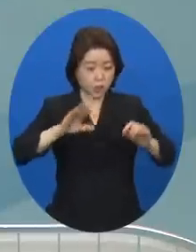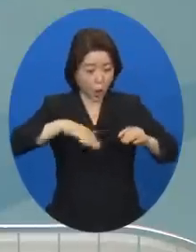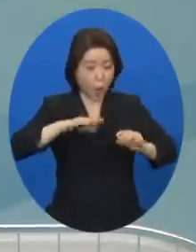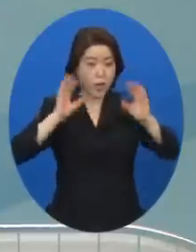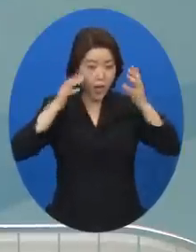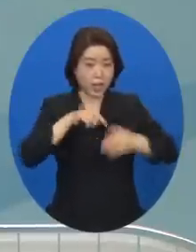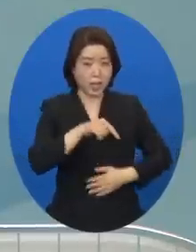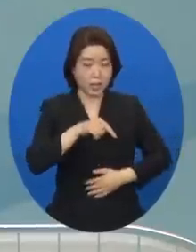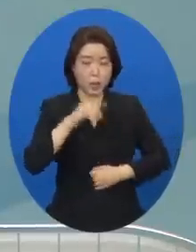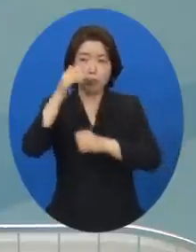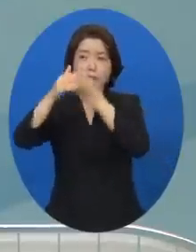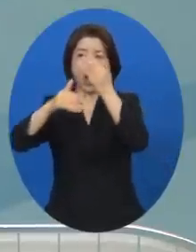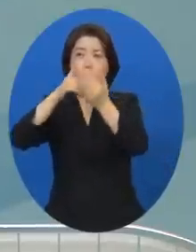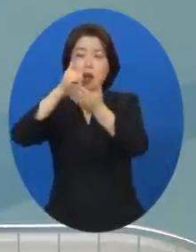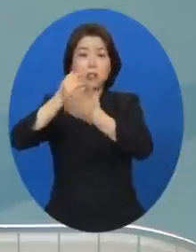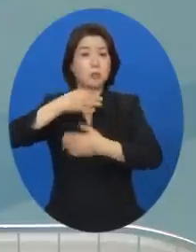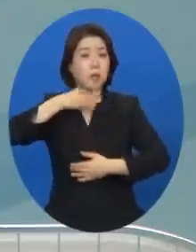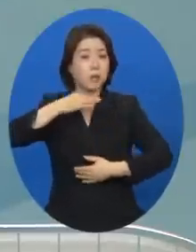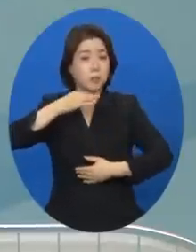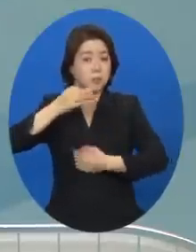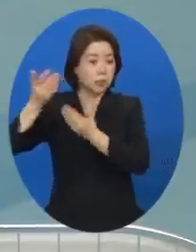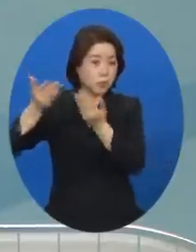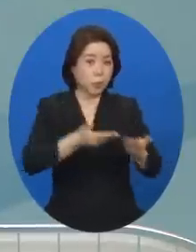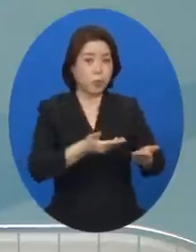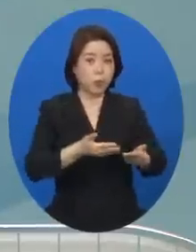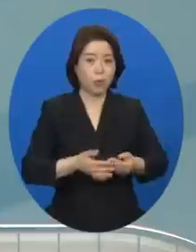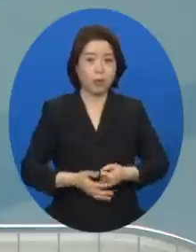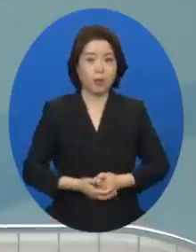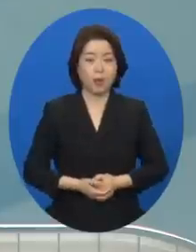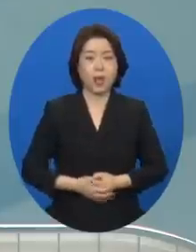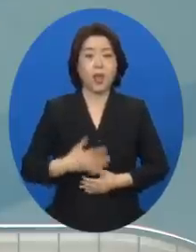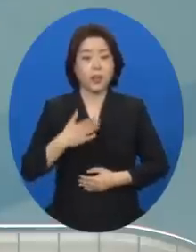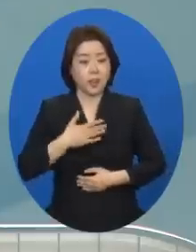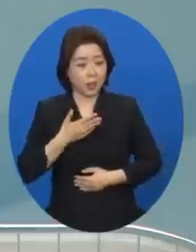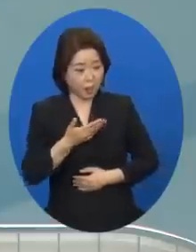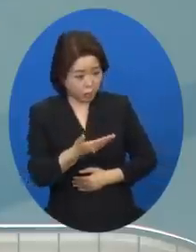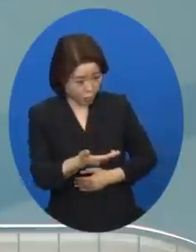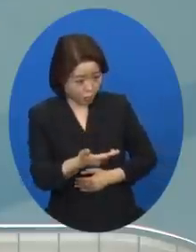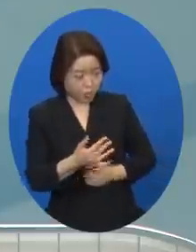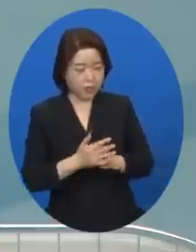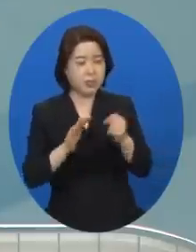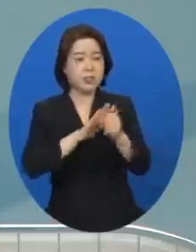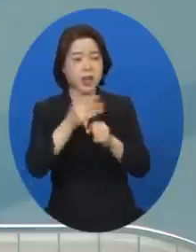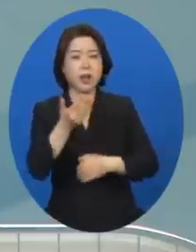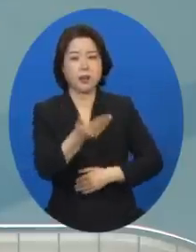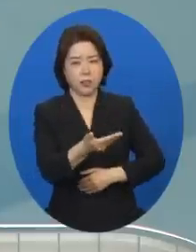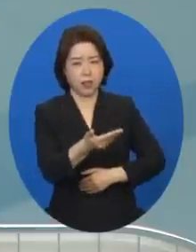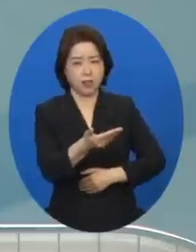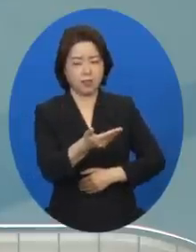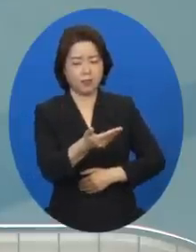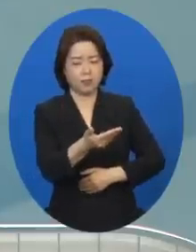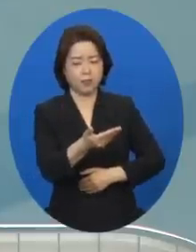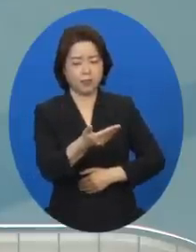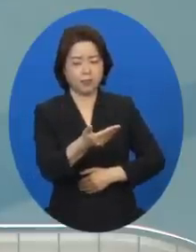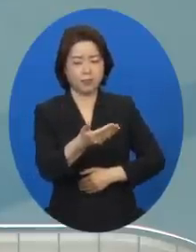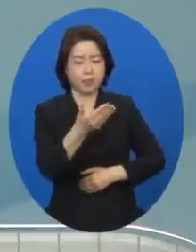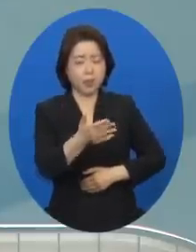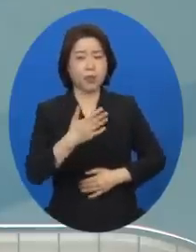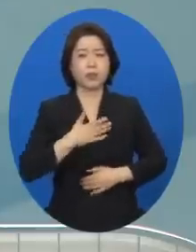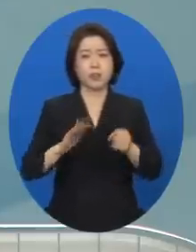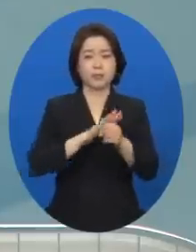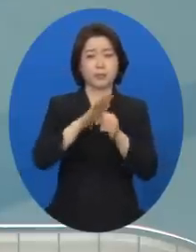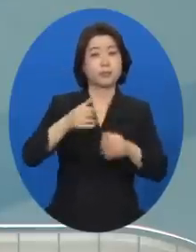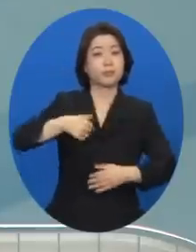하나님의 음성이 들렸어요 내가 너를 사랑한다 너는 내 사랑하는 아저씨다